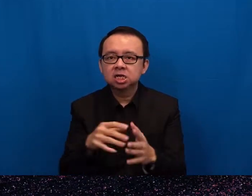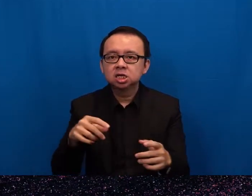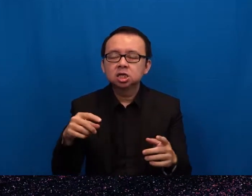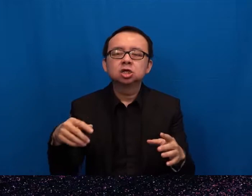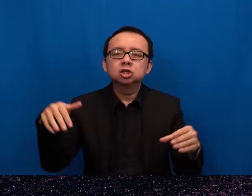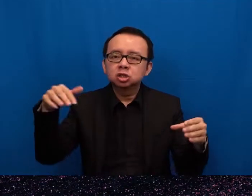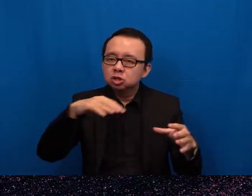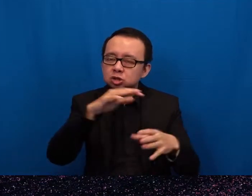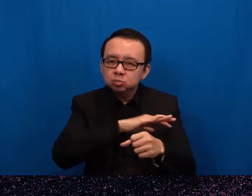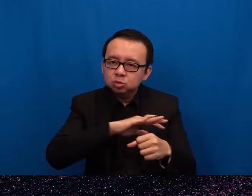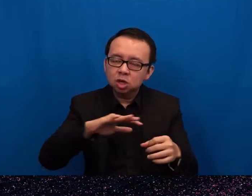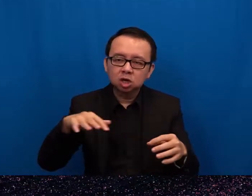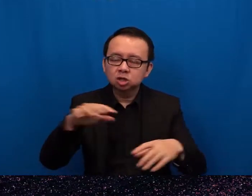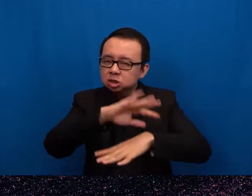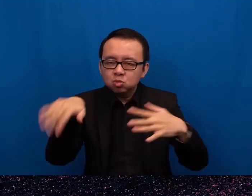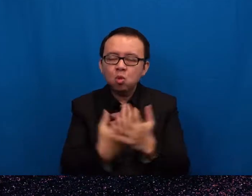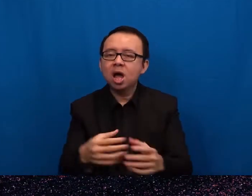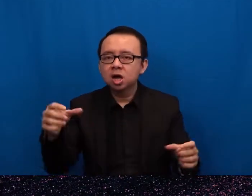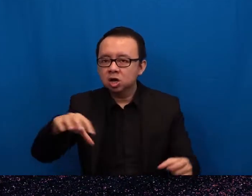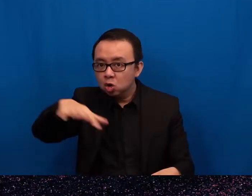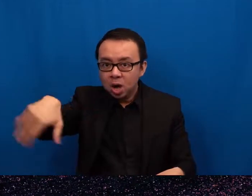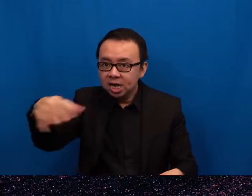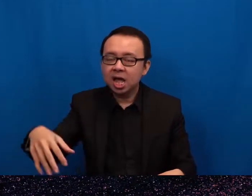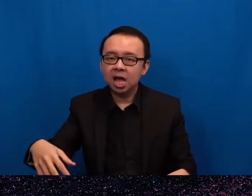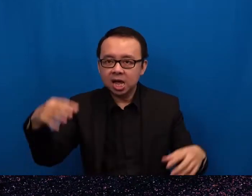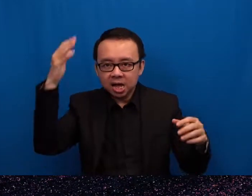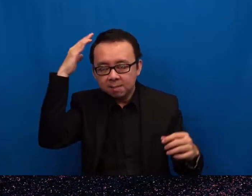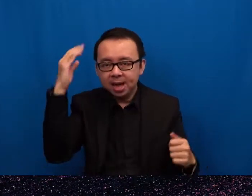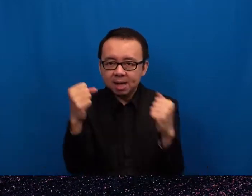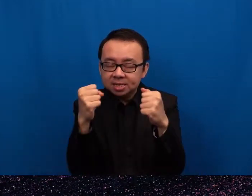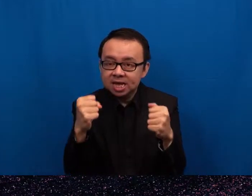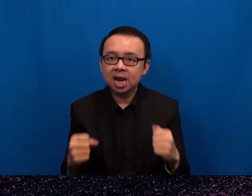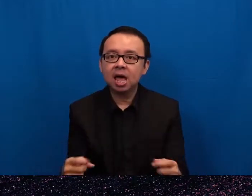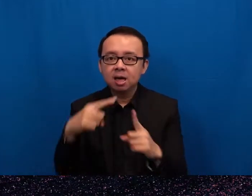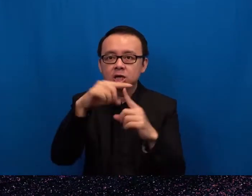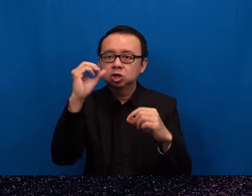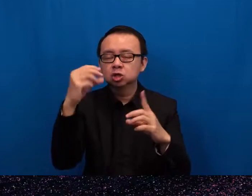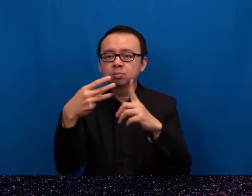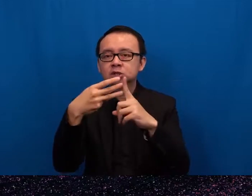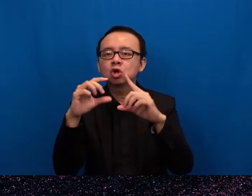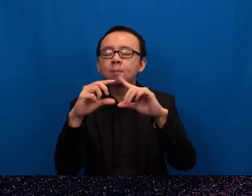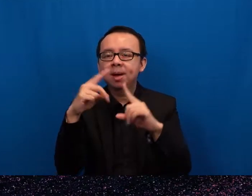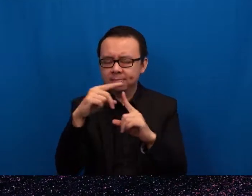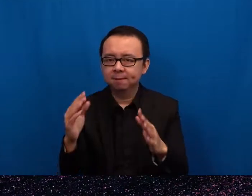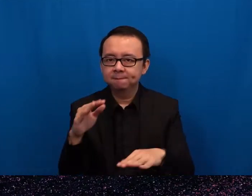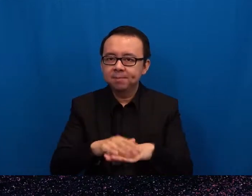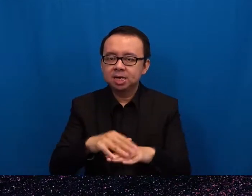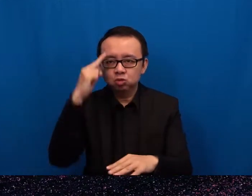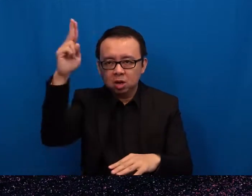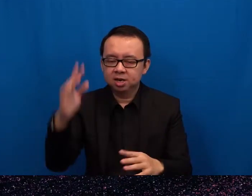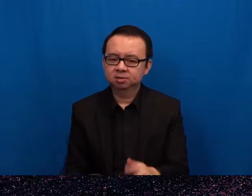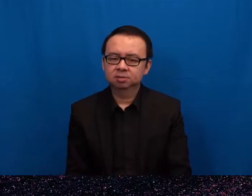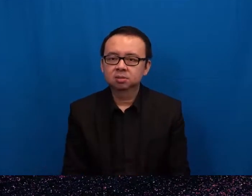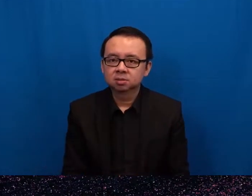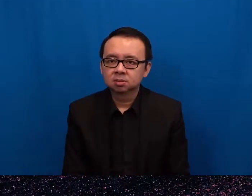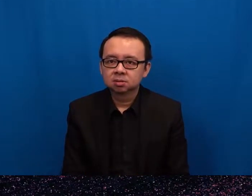Tuhan. Paulus mengajak, ada Timotius, dan mengajak orang-orang tertentu karena mereka sama-sama